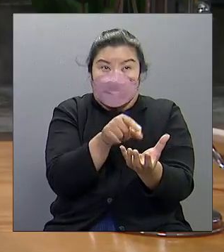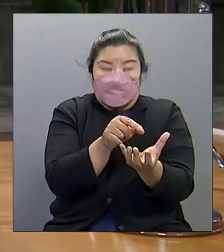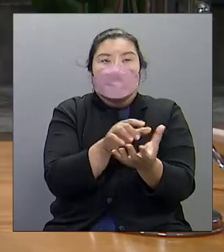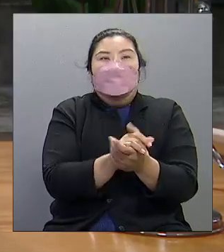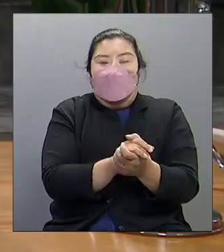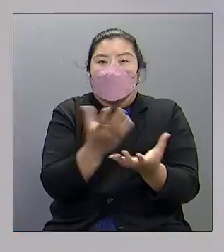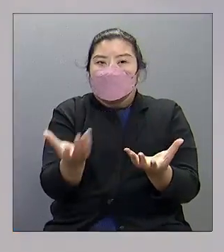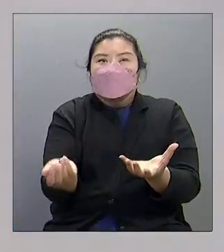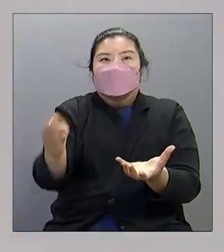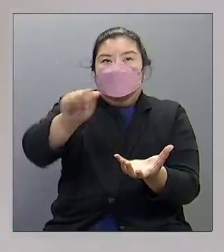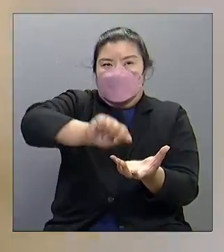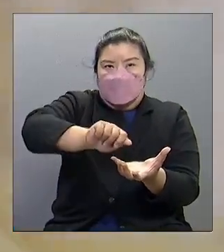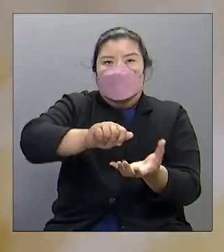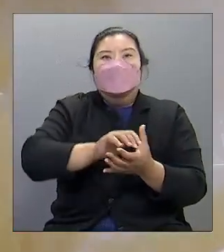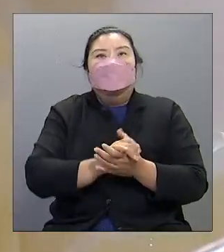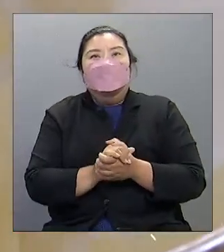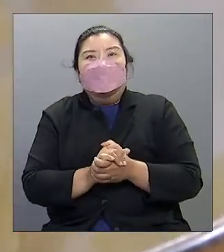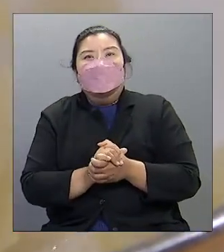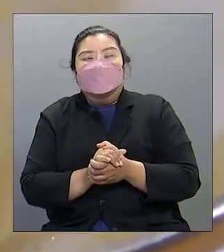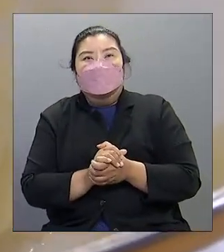้ทเราต้มลไปเลยค่ะ